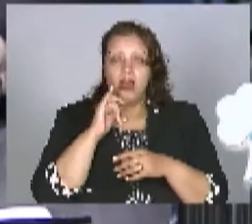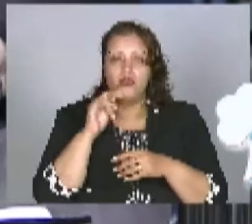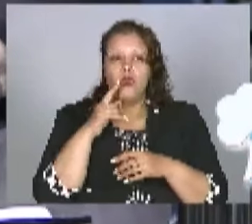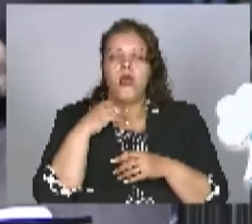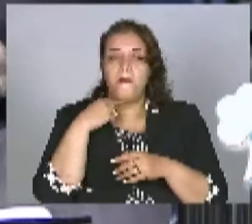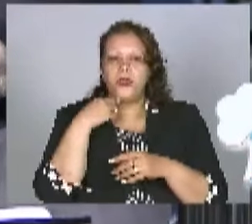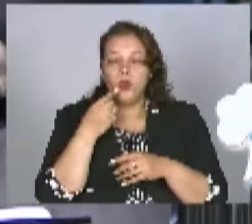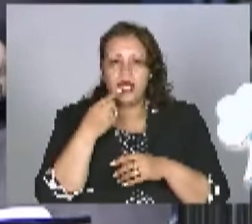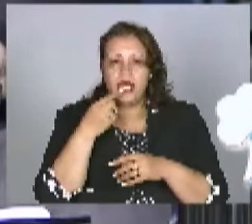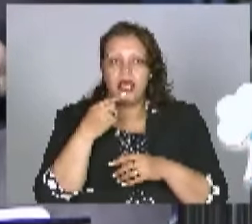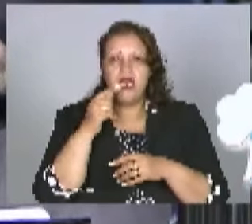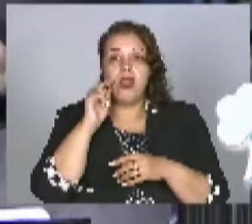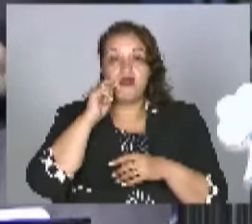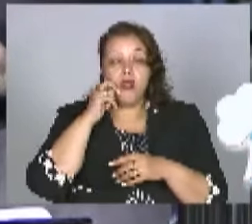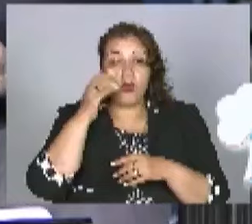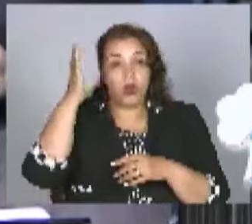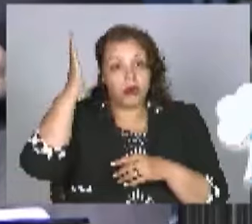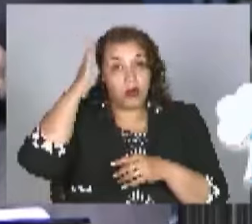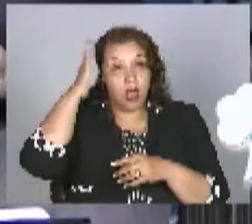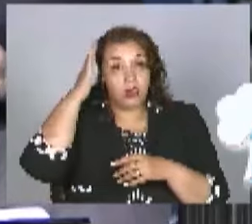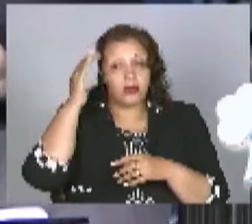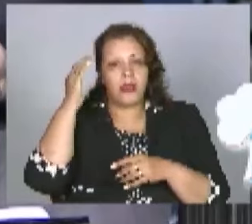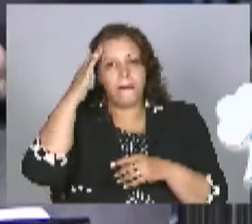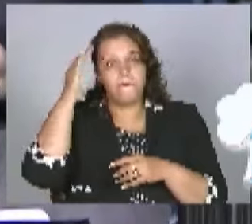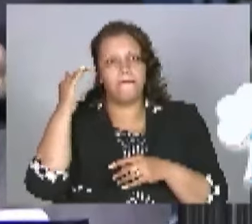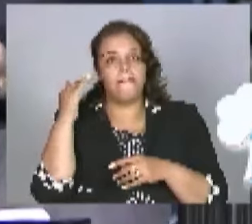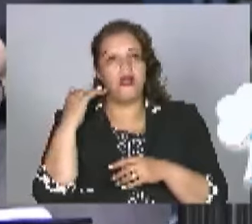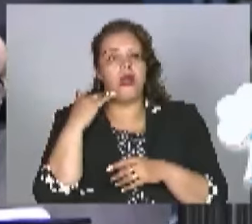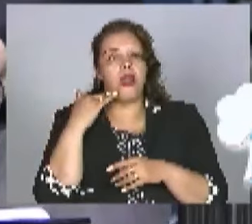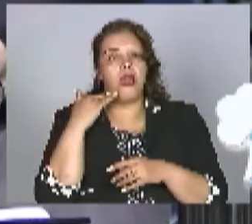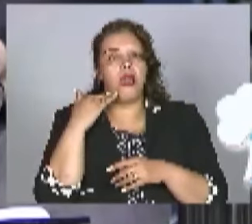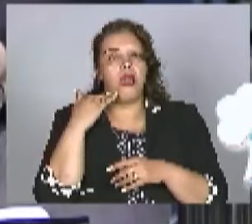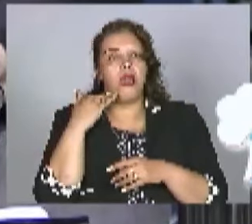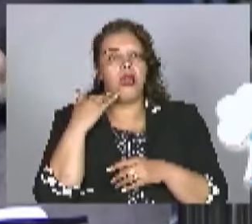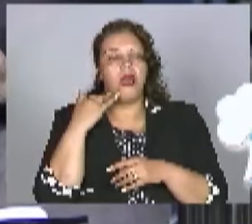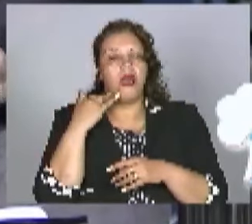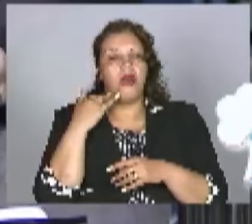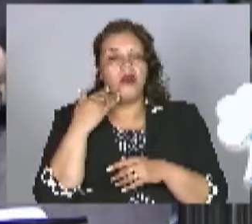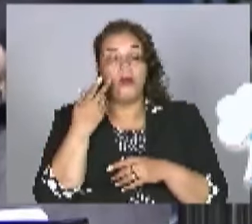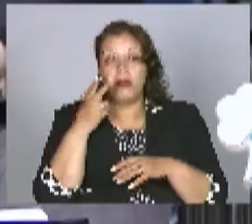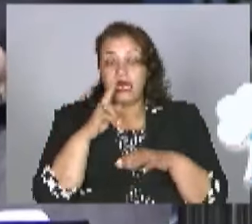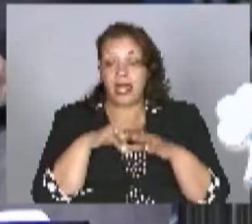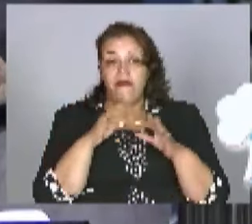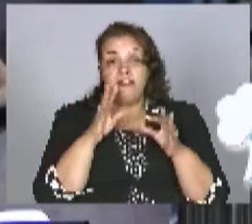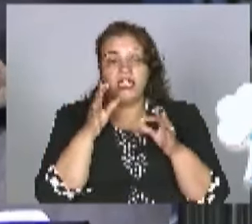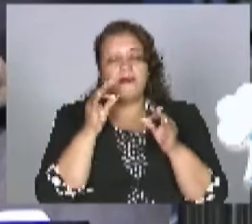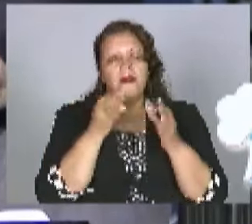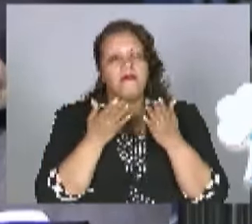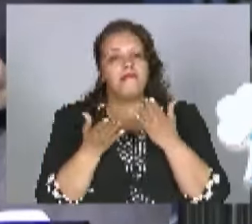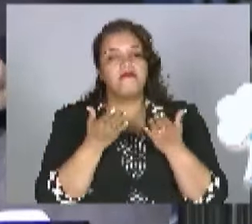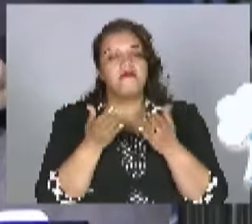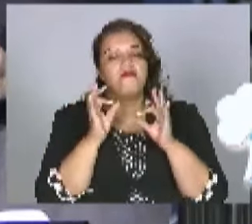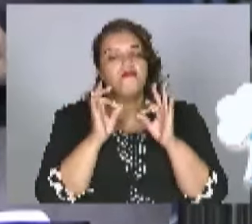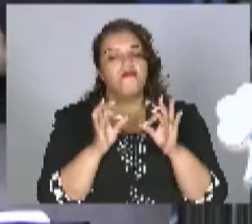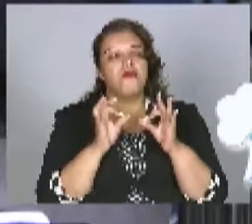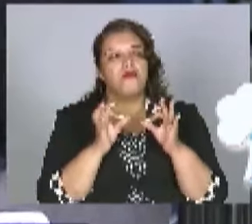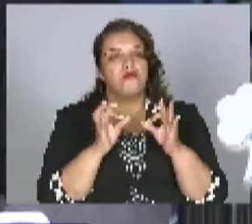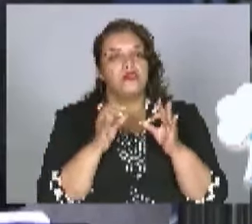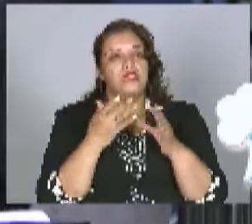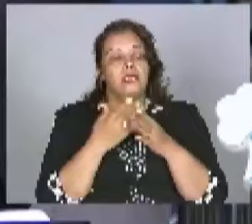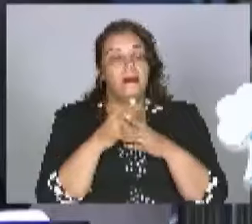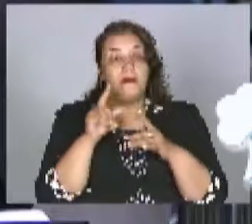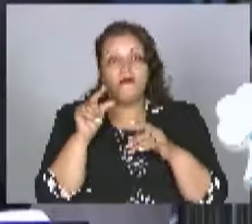احنا يهمنا في الزواج المساواه بال الاثنين في امور كتيره جدا وان كان هنالك نوع من